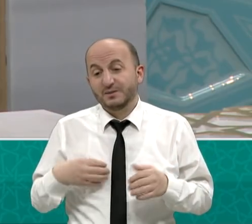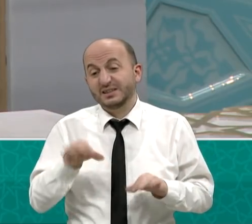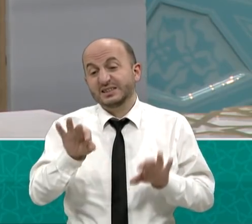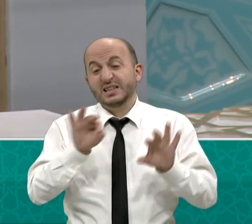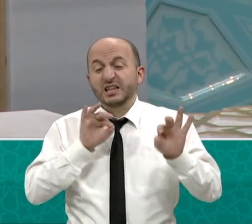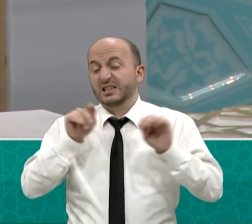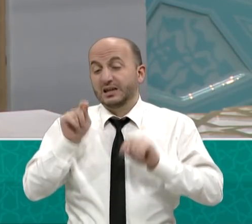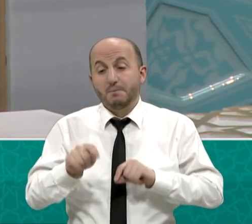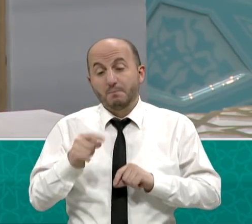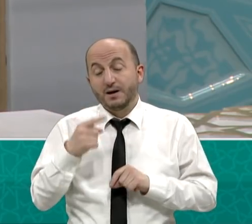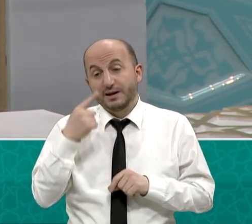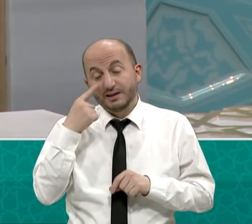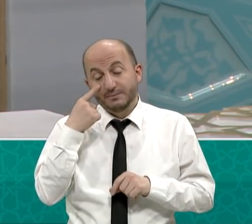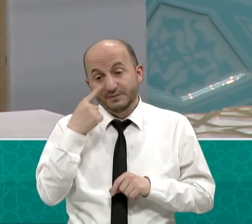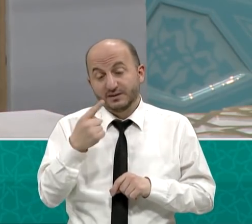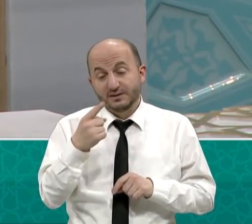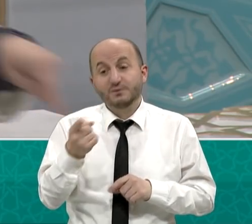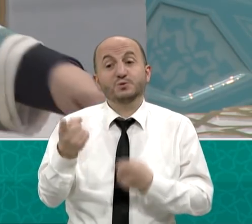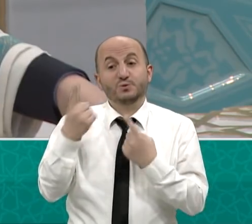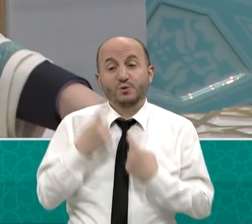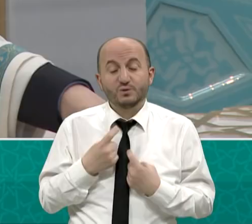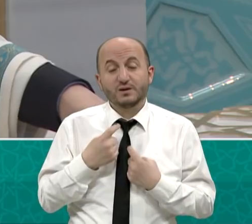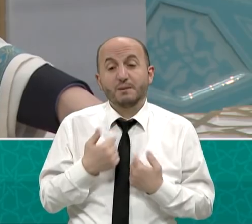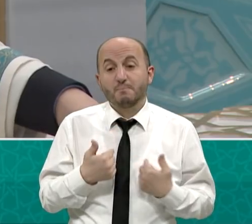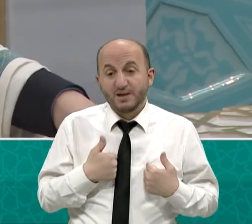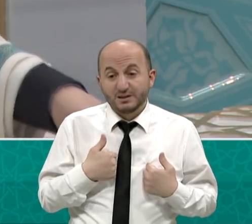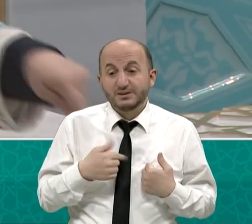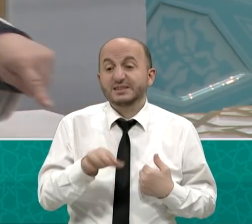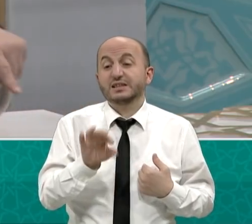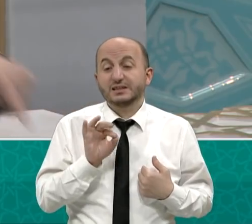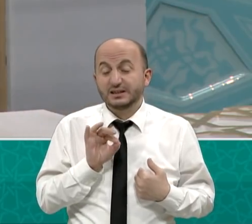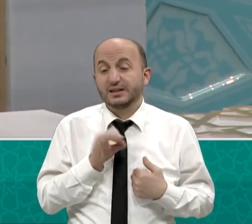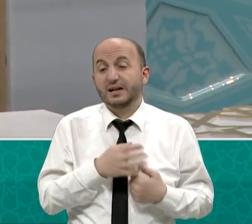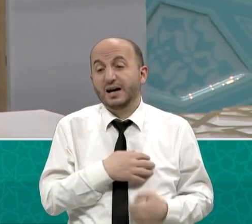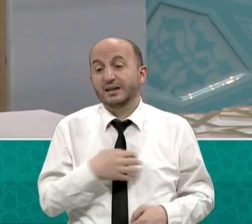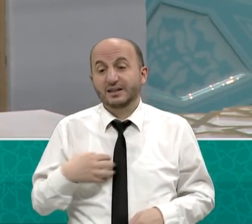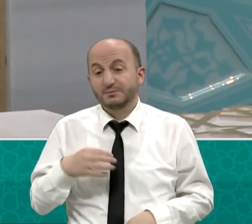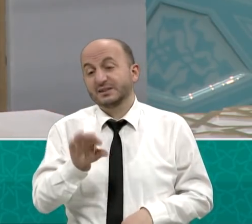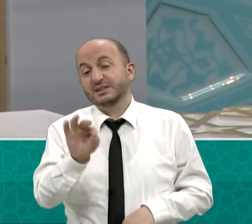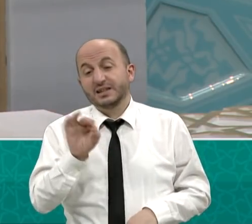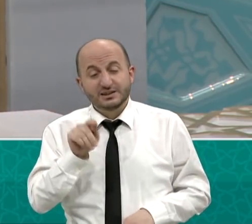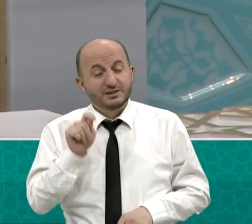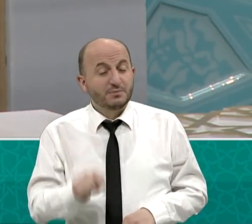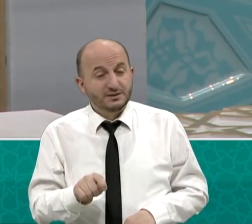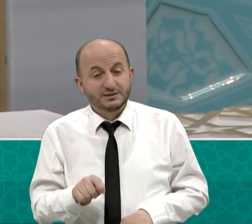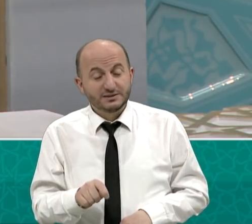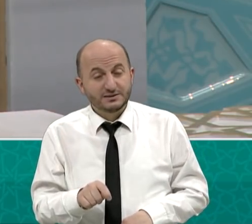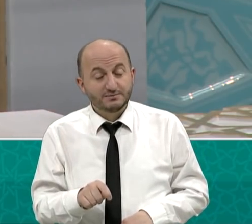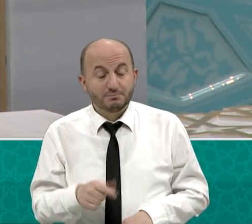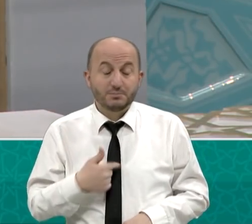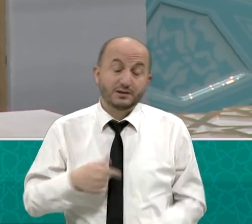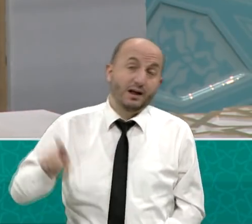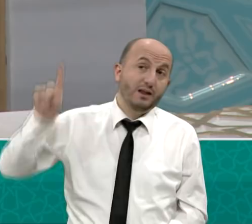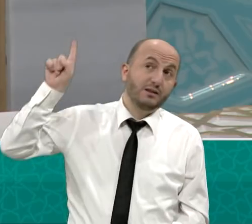diye bana böyle bir soru sorsa seçenek, beni mi tercih edersin, anneni mi diye sorsa, ben Rabbimi